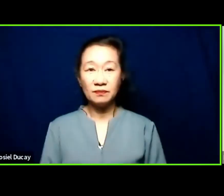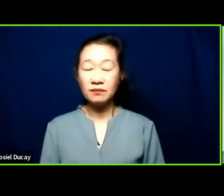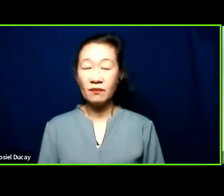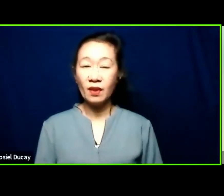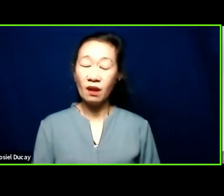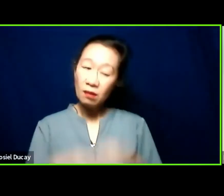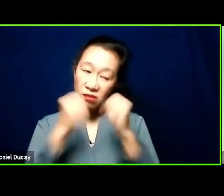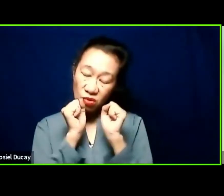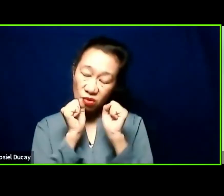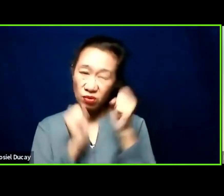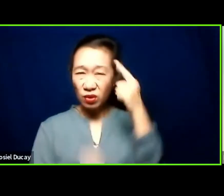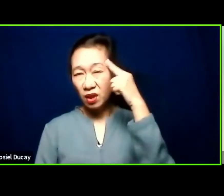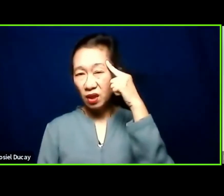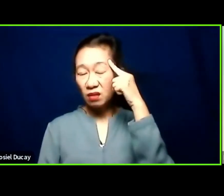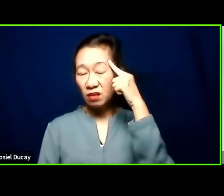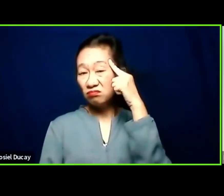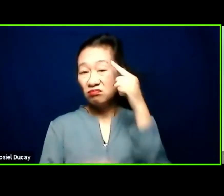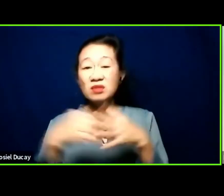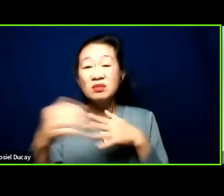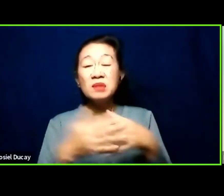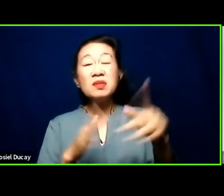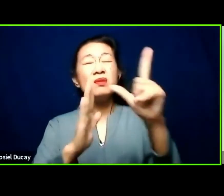Nakakalungkot nga lang na sa kabila ng mga